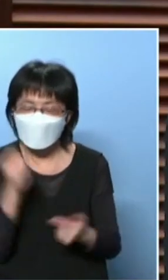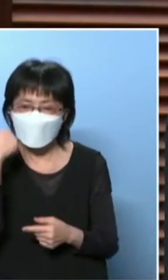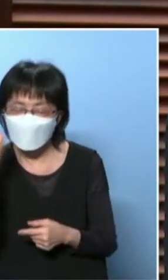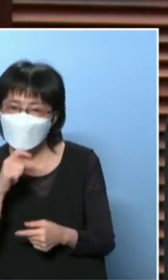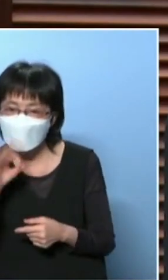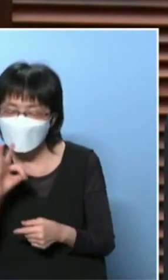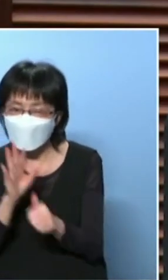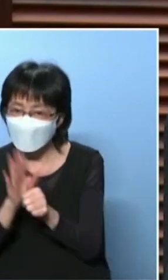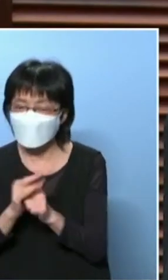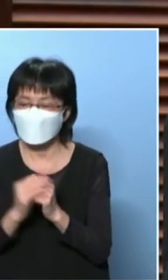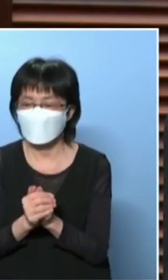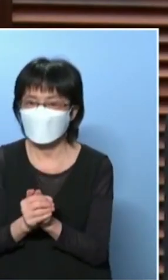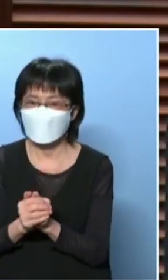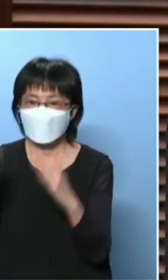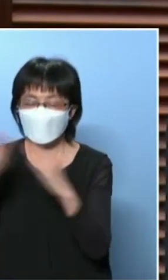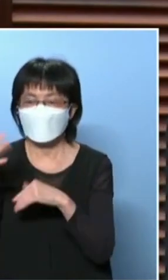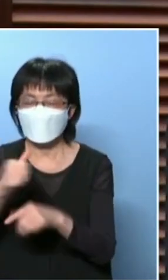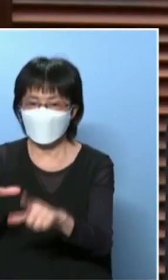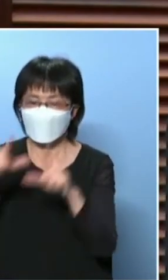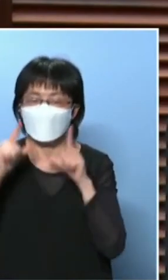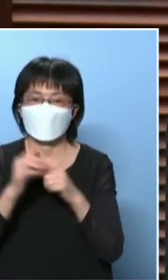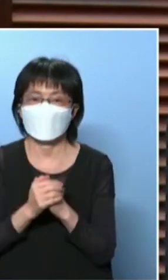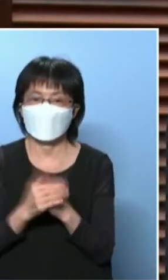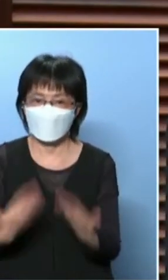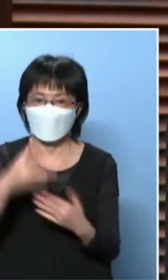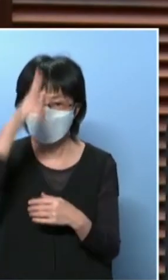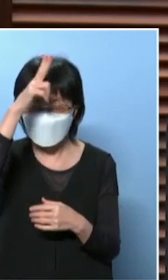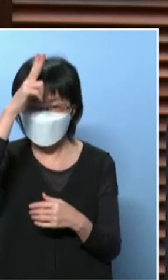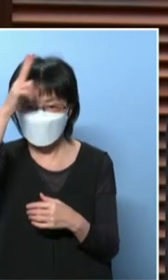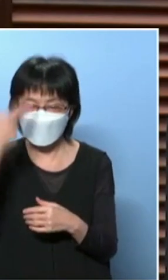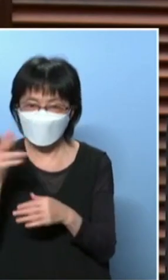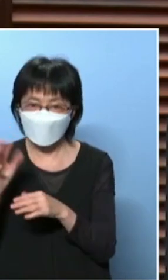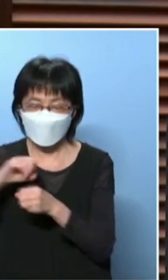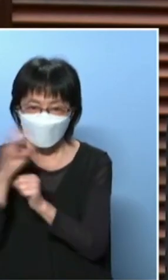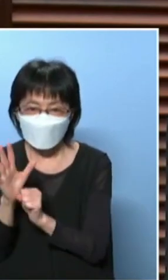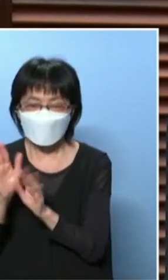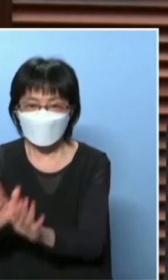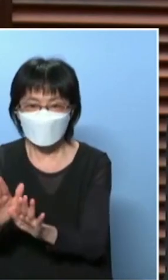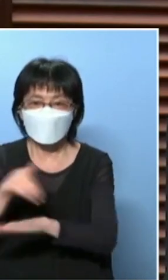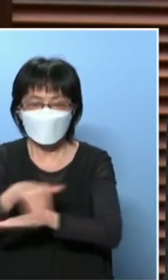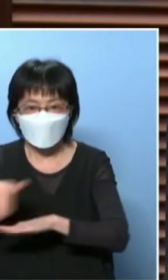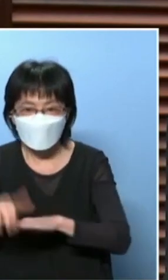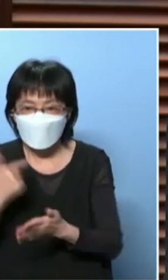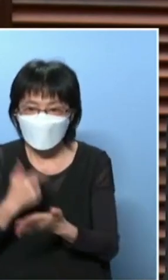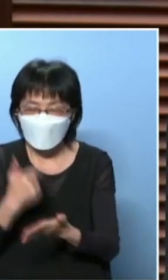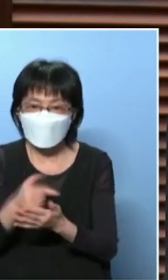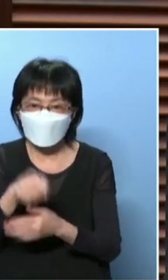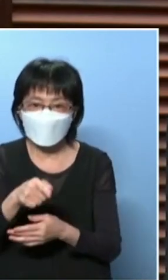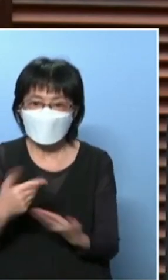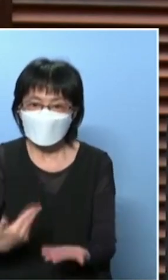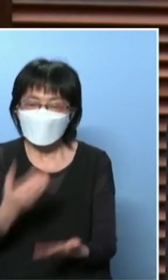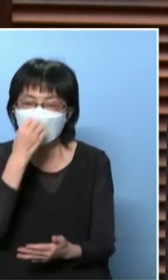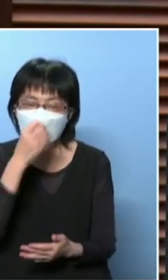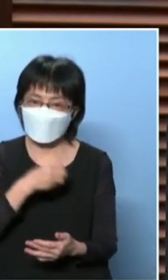政府個抗疫政策咧，主要就係我哋要確保我哋能夠維持到我哋嘅醫療系統。